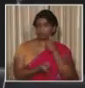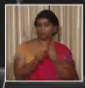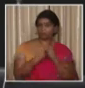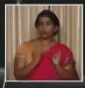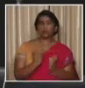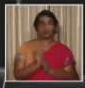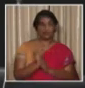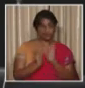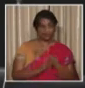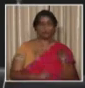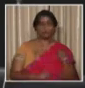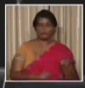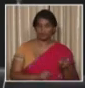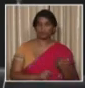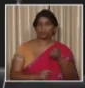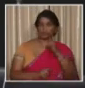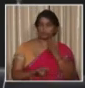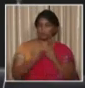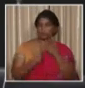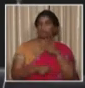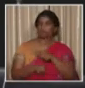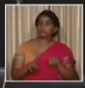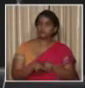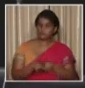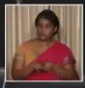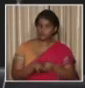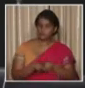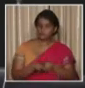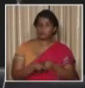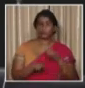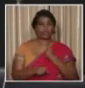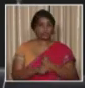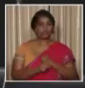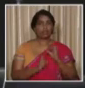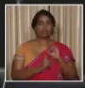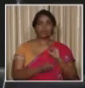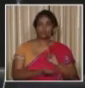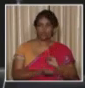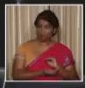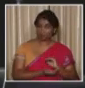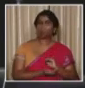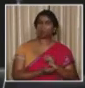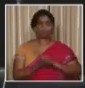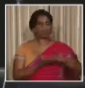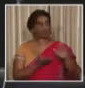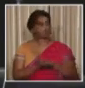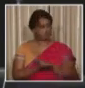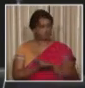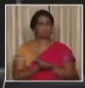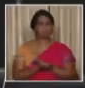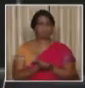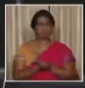එකක් දාලා ඒක තක්සේරු කළා. ඒ අනුව රාජ්‍ය හා පුද්ගලිකාංශයේ සහයෝගයෙන්